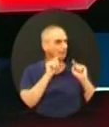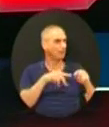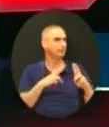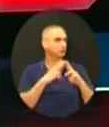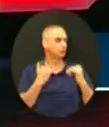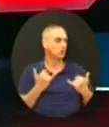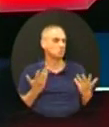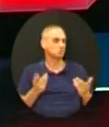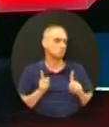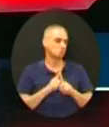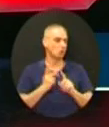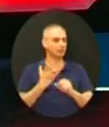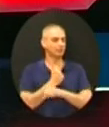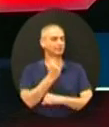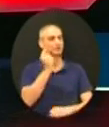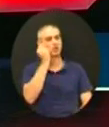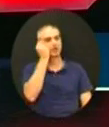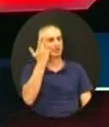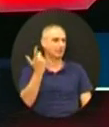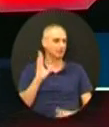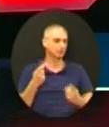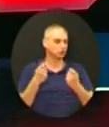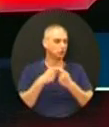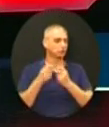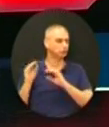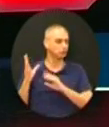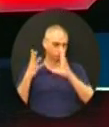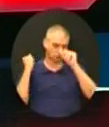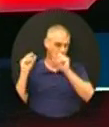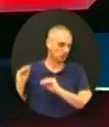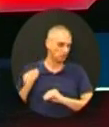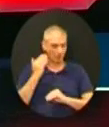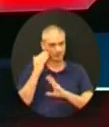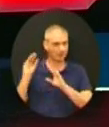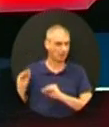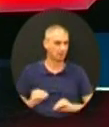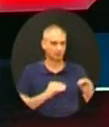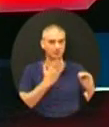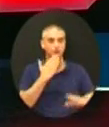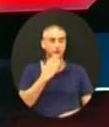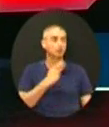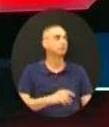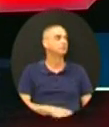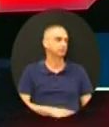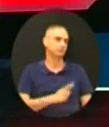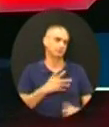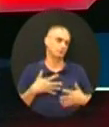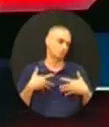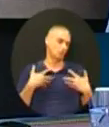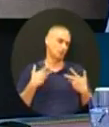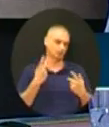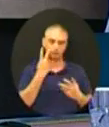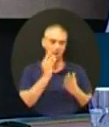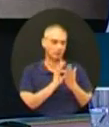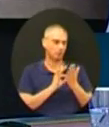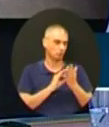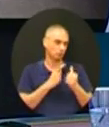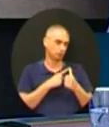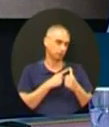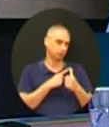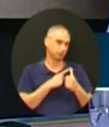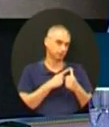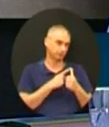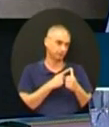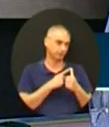היום עם איזשהו ניצחון קטן בכל הנוגע להעברת השגרירות האמריקנית לירושלים. הם מעודדים, הייתי אומר, משתי נקודות. אחת,